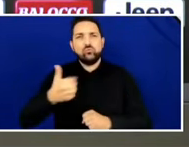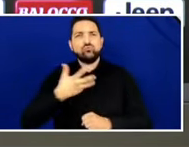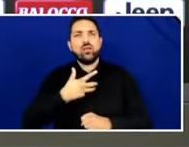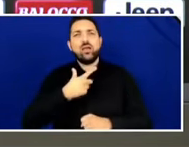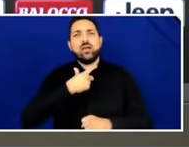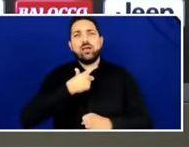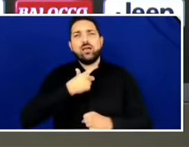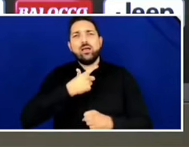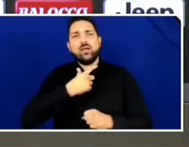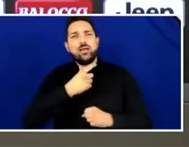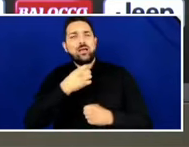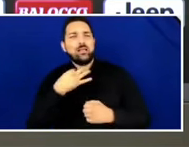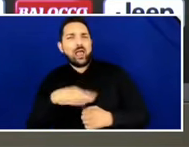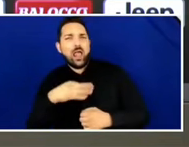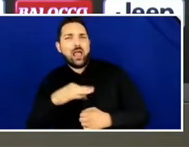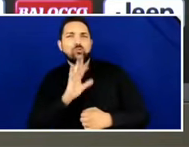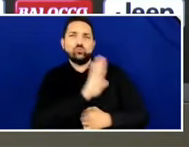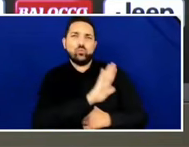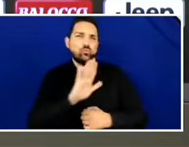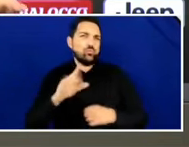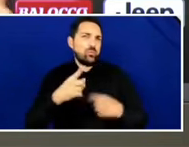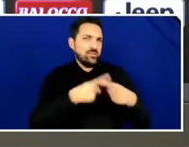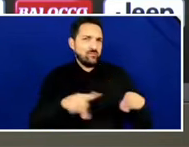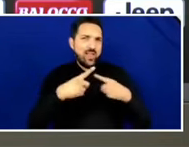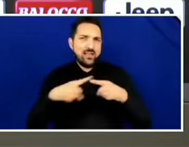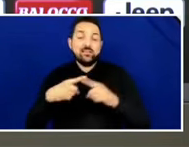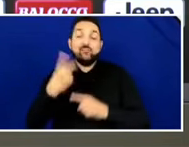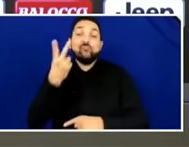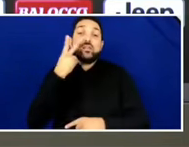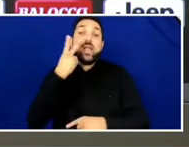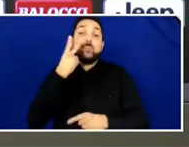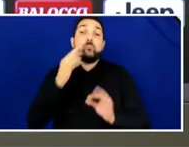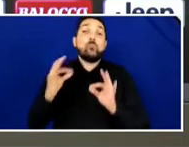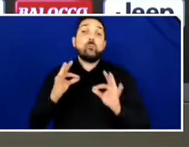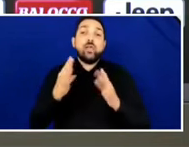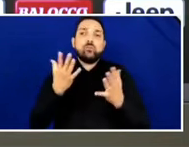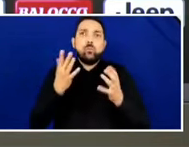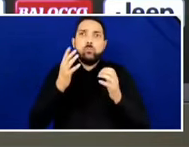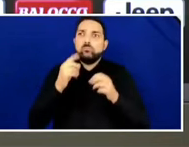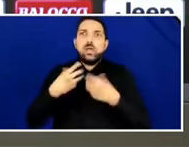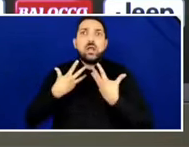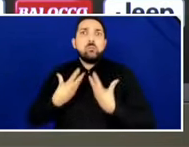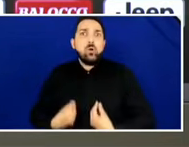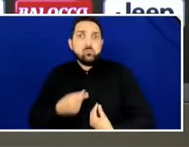e nel momento nel momento che arriverà se arriverà se arriverà